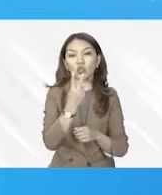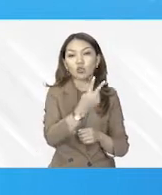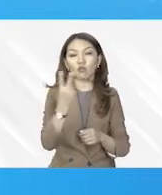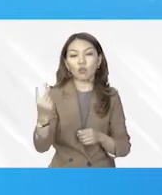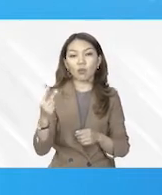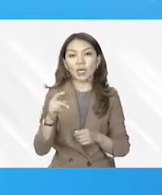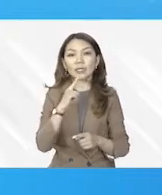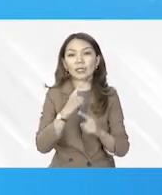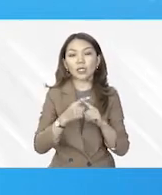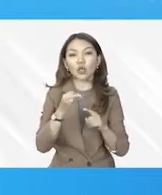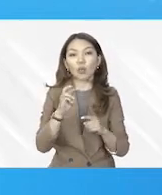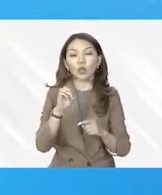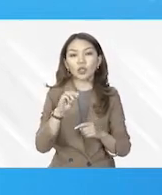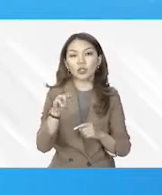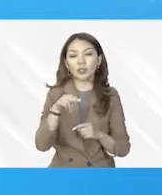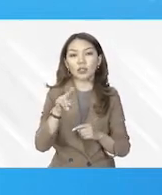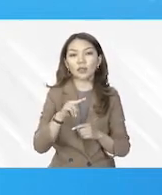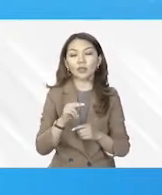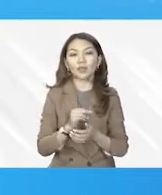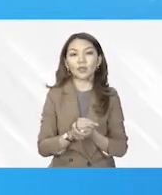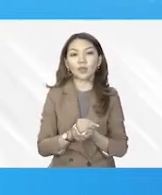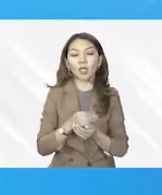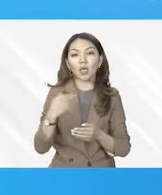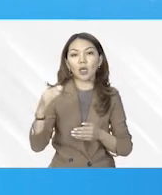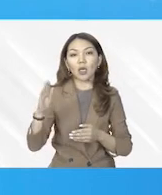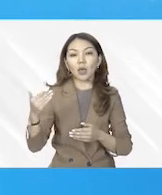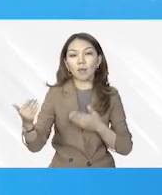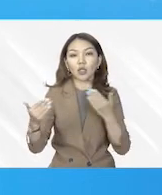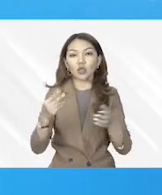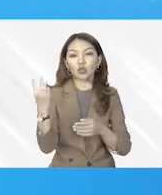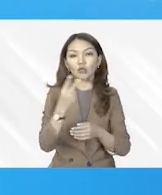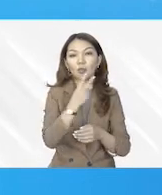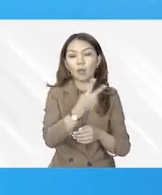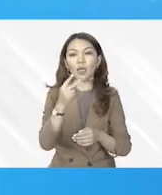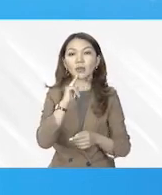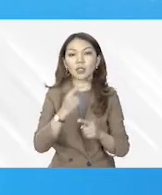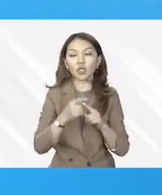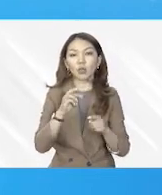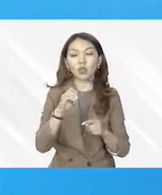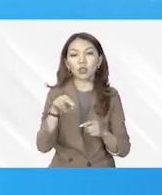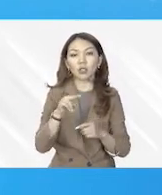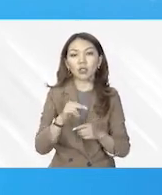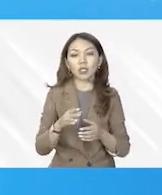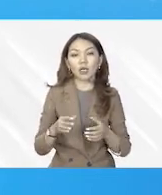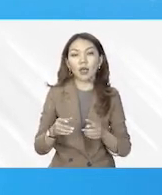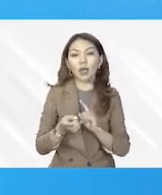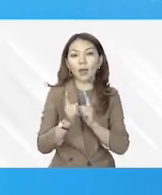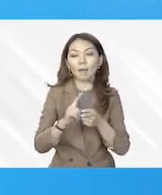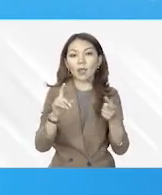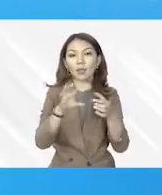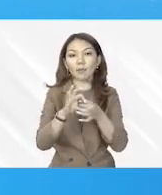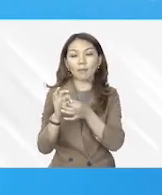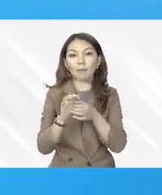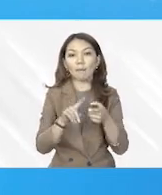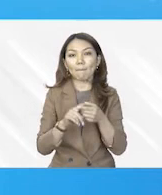хроматид. Затем между двумя парами сестринских хроматид происходит обмен хромосомным материалом. Этот процесс